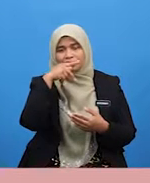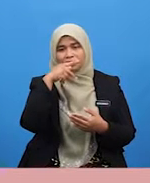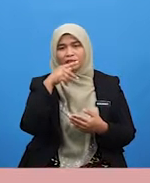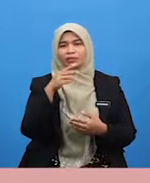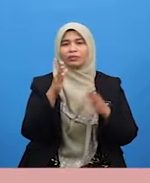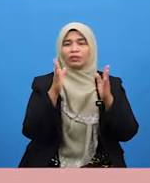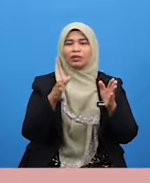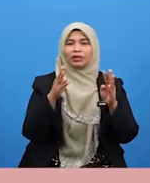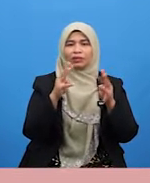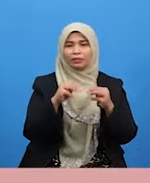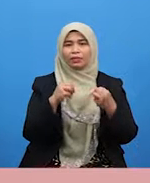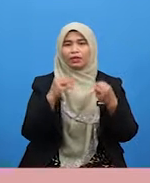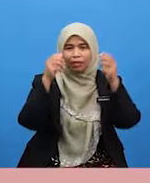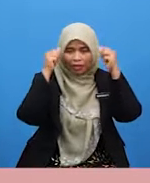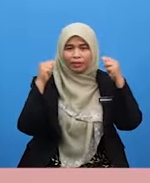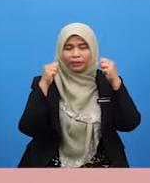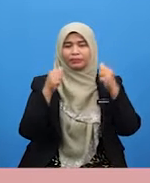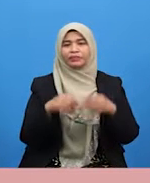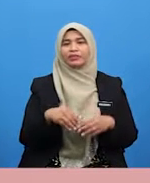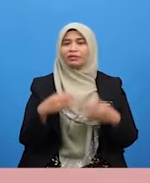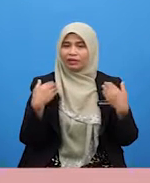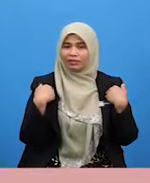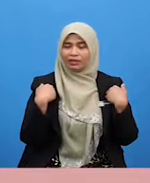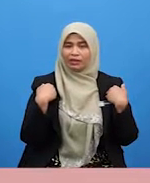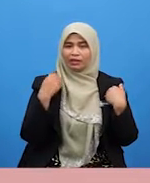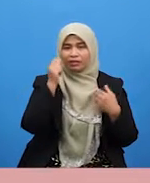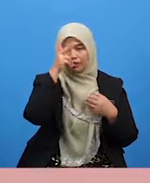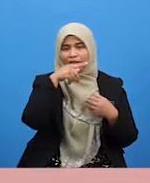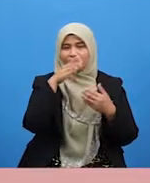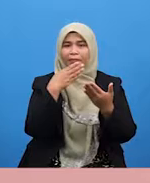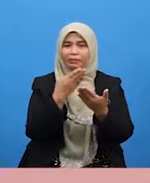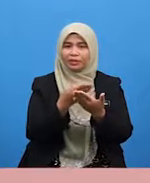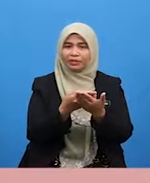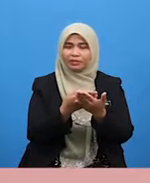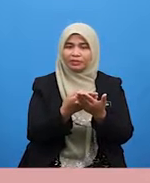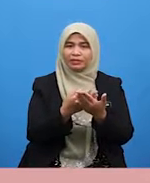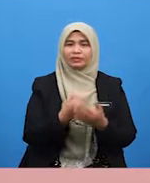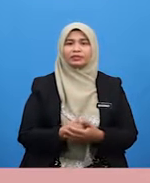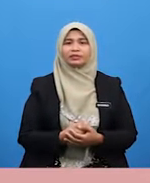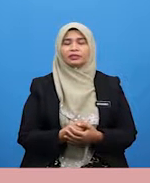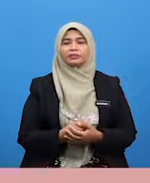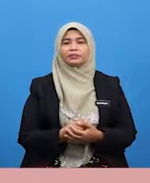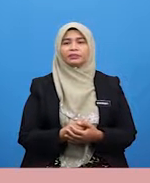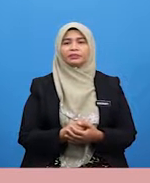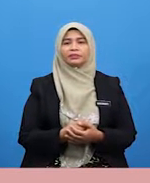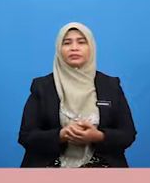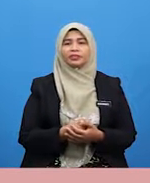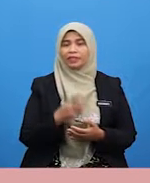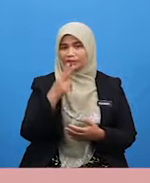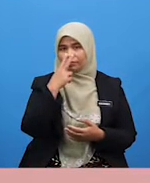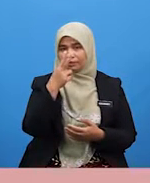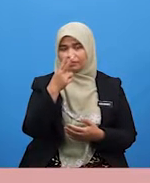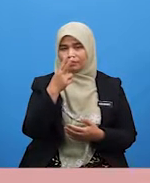Jahiliyah? Wujudkah akhlak baik atau semua mereka berakhlak dengan akhlak yang buruk? Mari kita